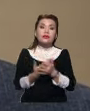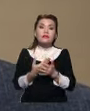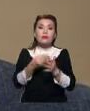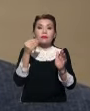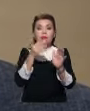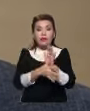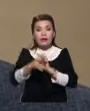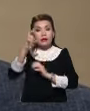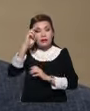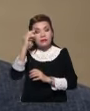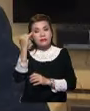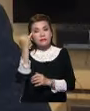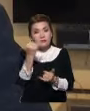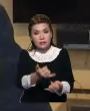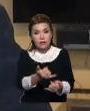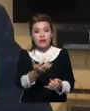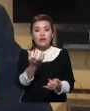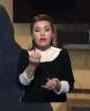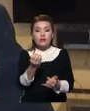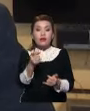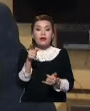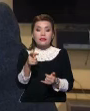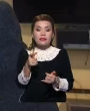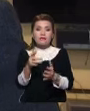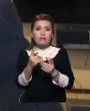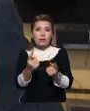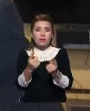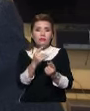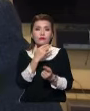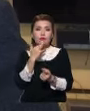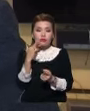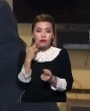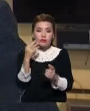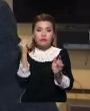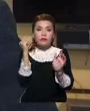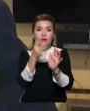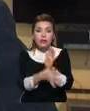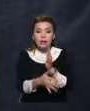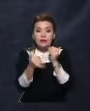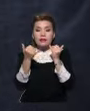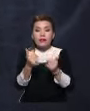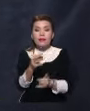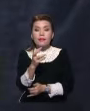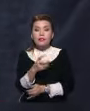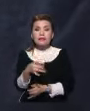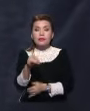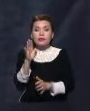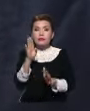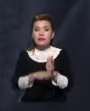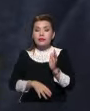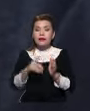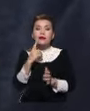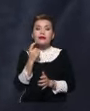государства на сахарный диабет, а они достаточно большие, уходит на менеджмент осложнений сахарного